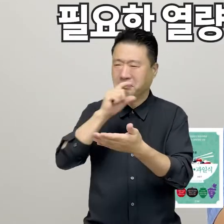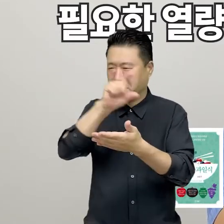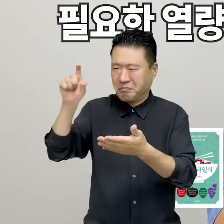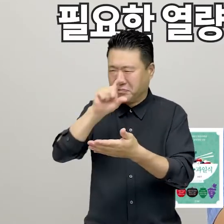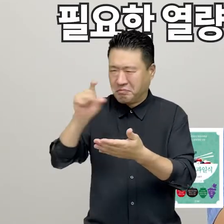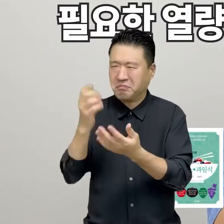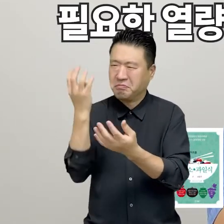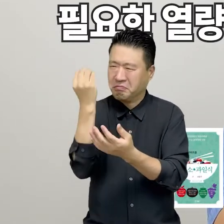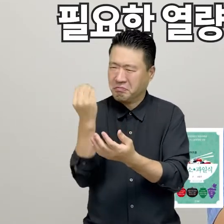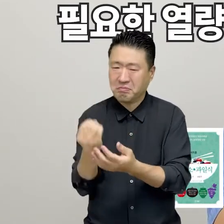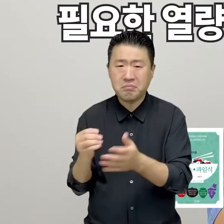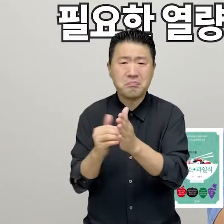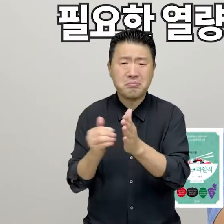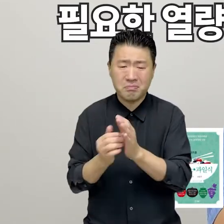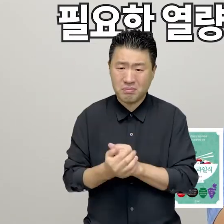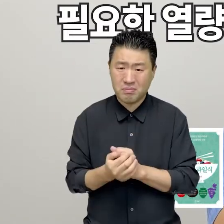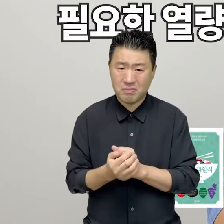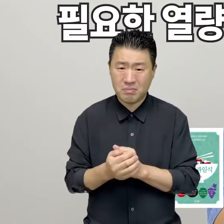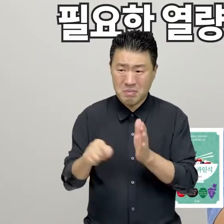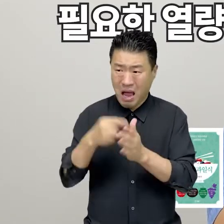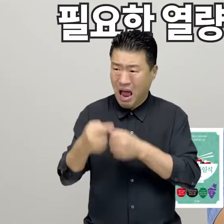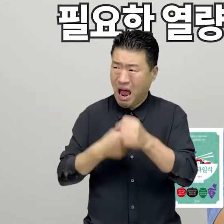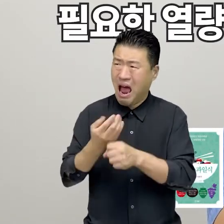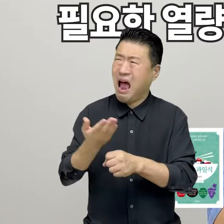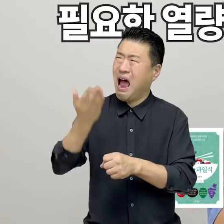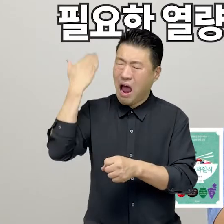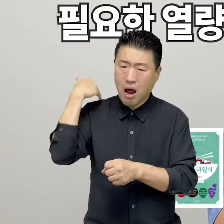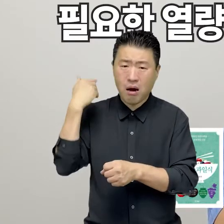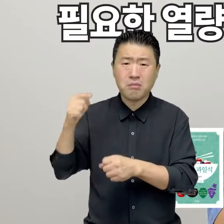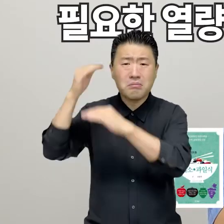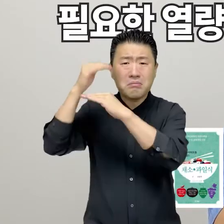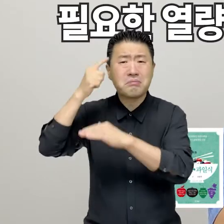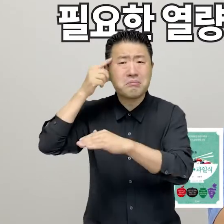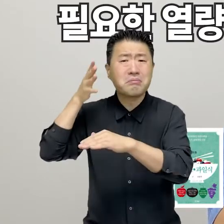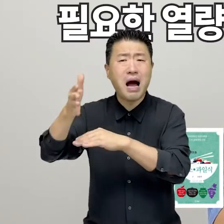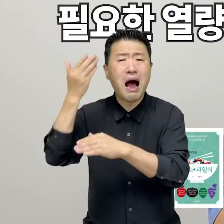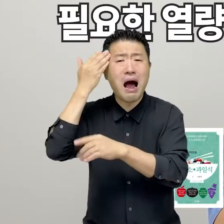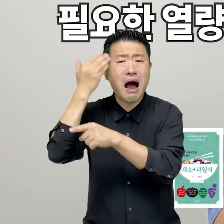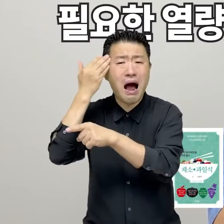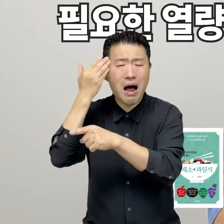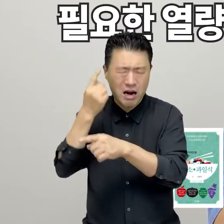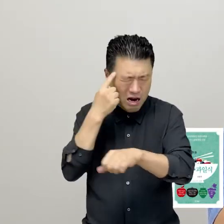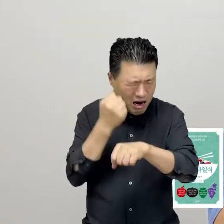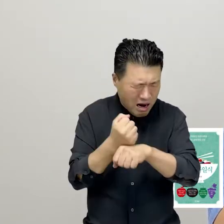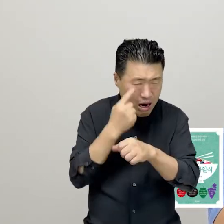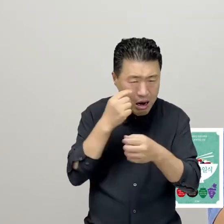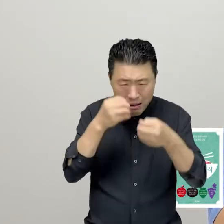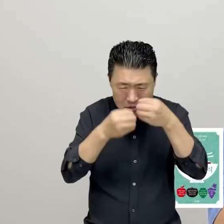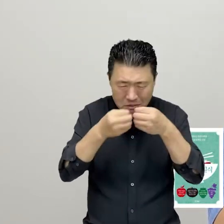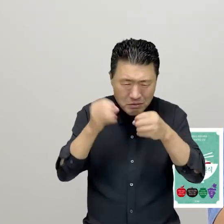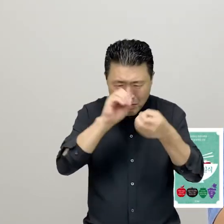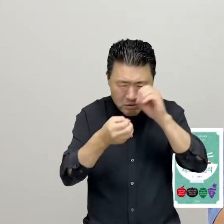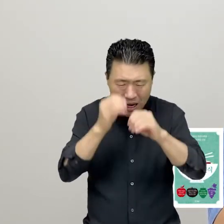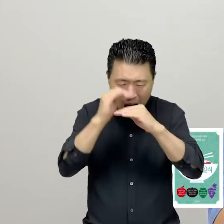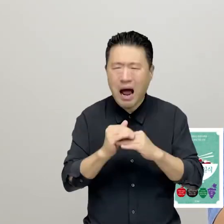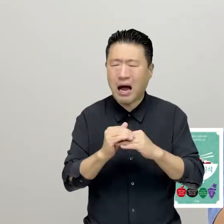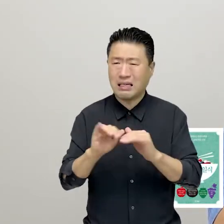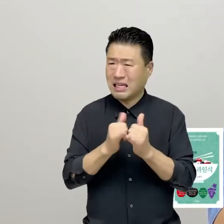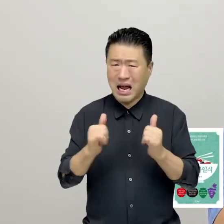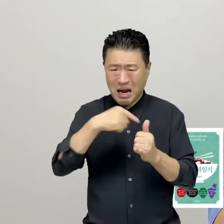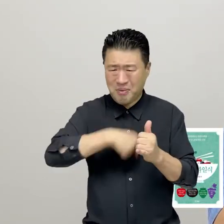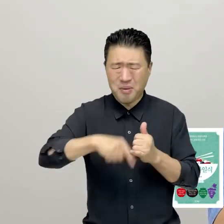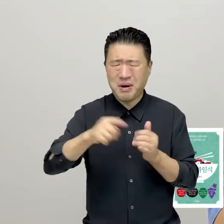단순한 수치화 시킨 개념인데요. 벌써 100년 전에 나온 개념이고 많은 그 연구와 실험에 의해서